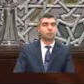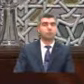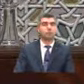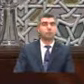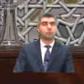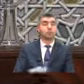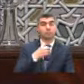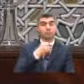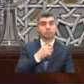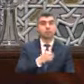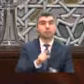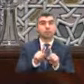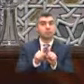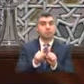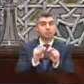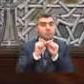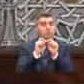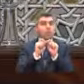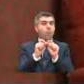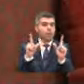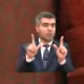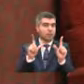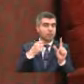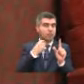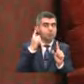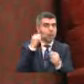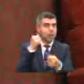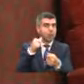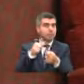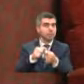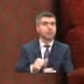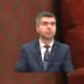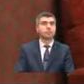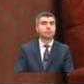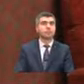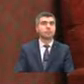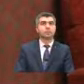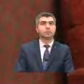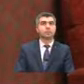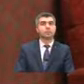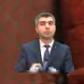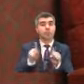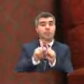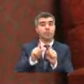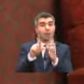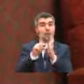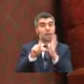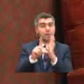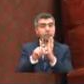والسيد النائب المحترم، للتوضيح، وكما تعلمون وانتم من المؤسسات الشرعيه، ان هناك القانون